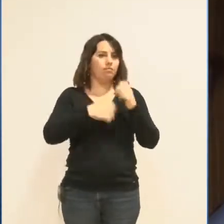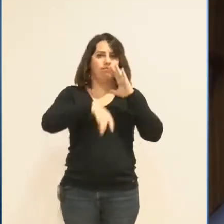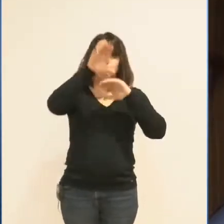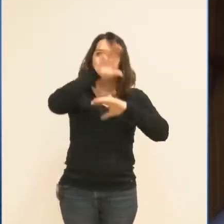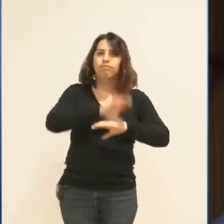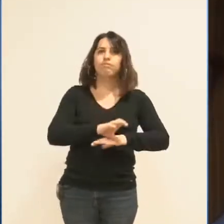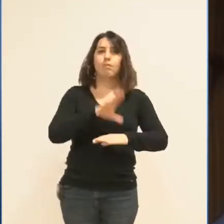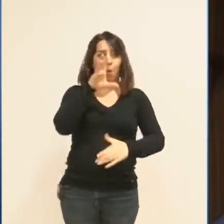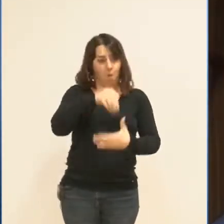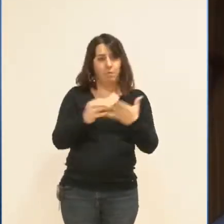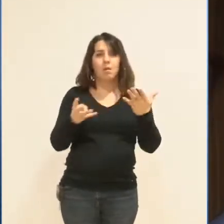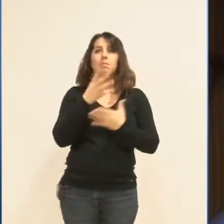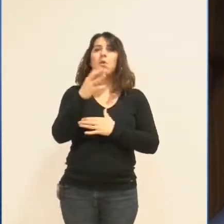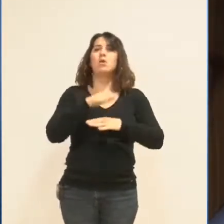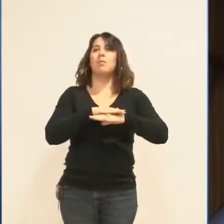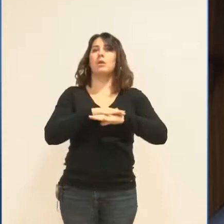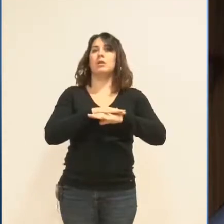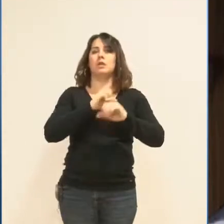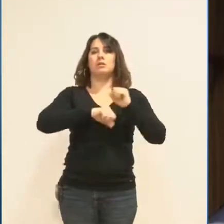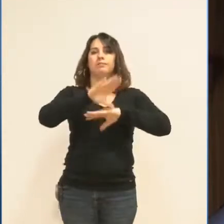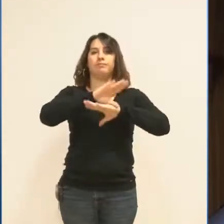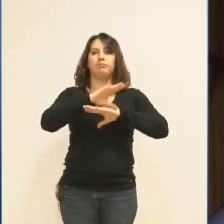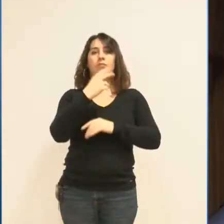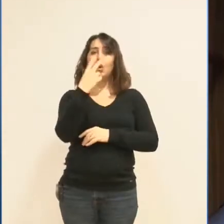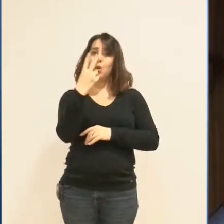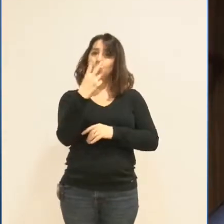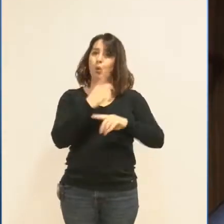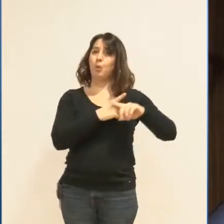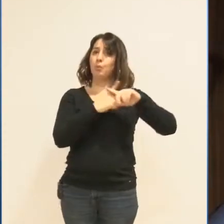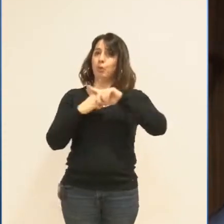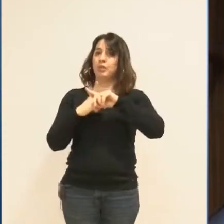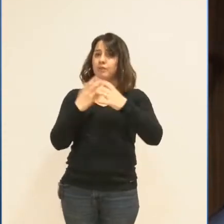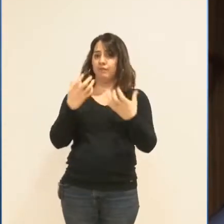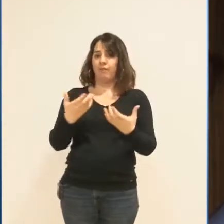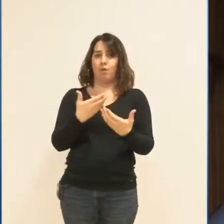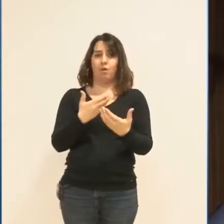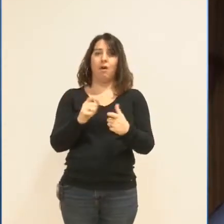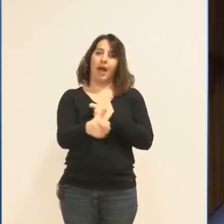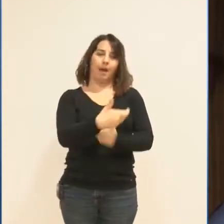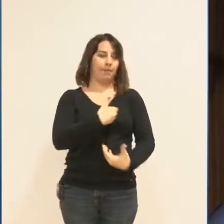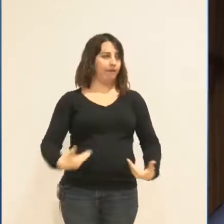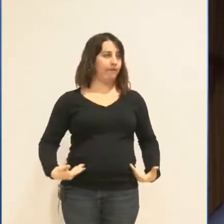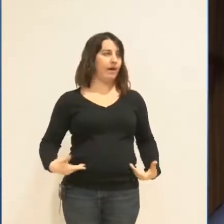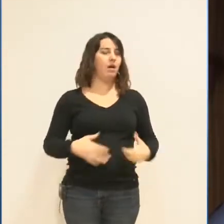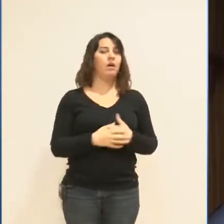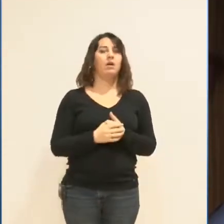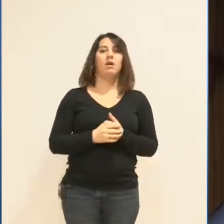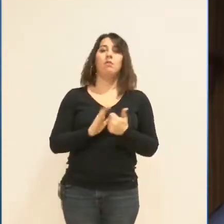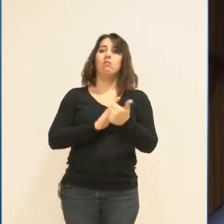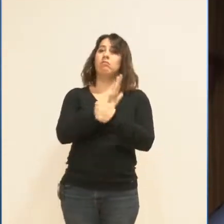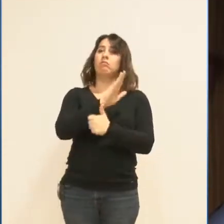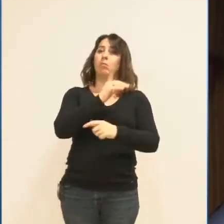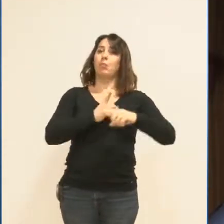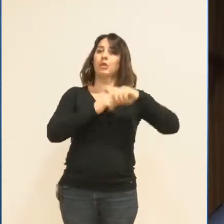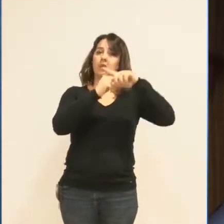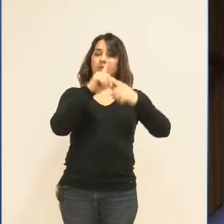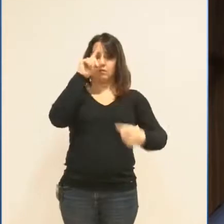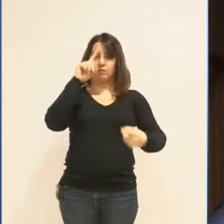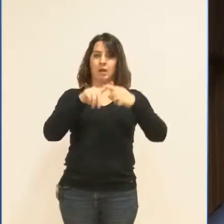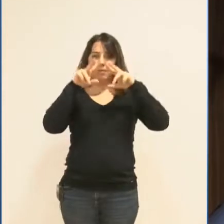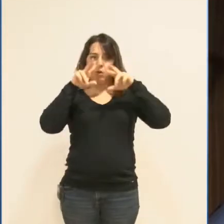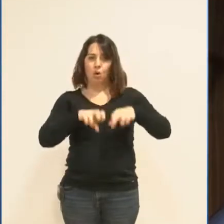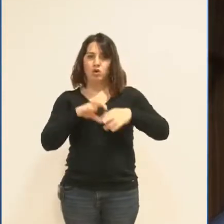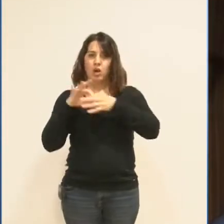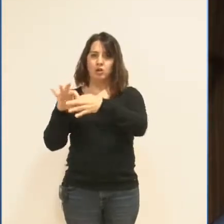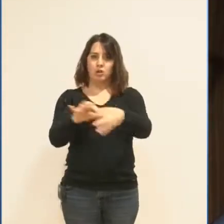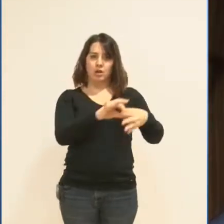projets politiques. Il y a 2 éléments positifs que je souhaiterais évoquer avant de clore mon intervention. Le premier concerne la recherche de cohérence entre